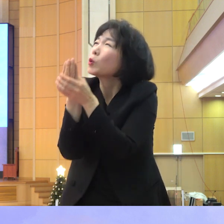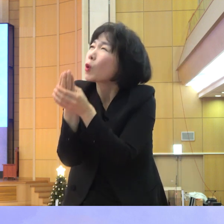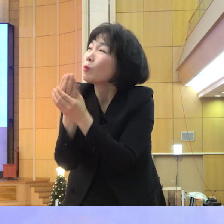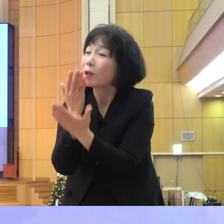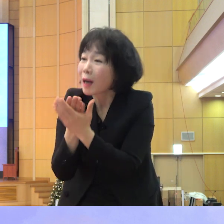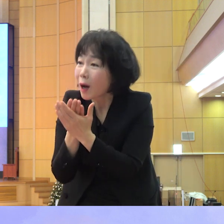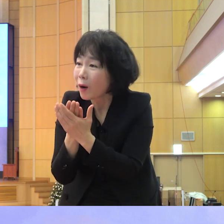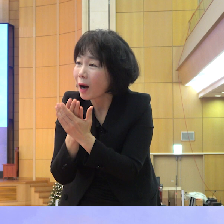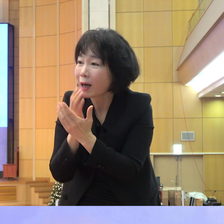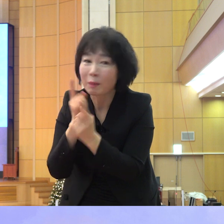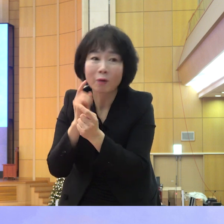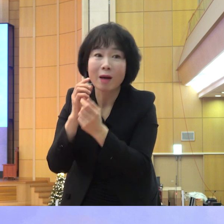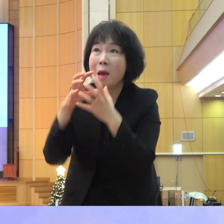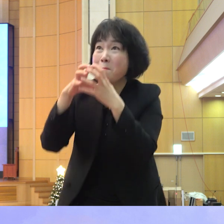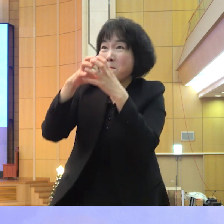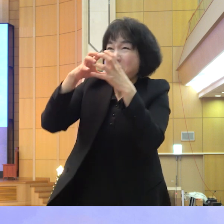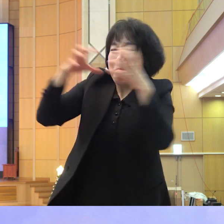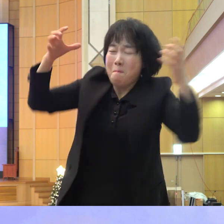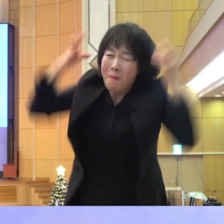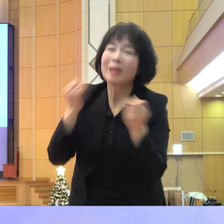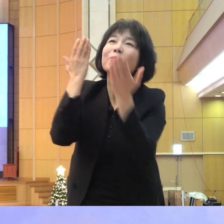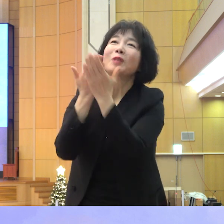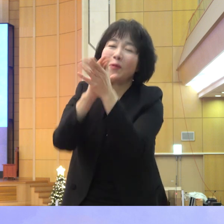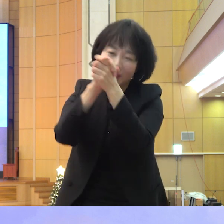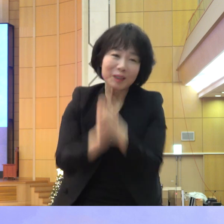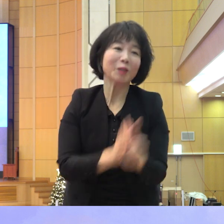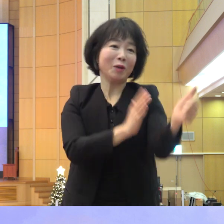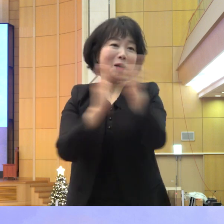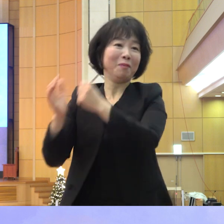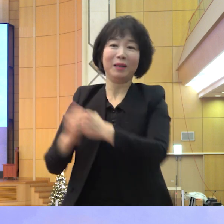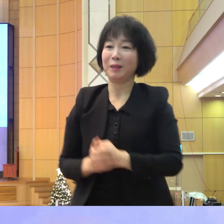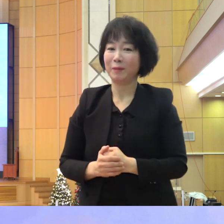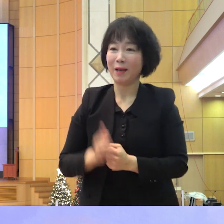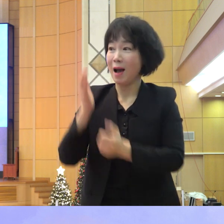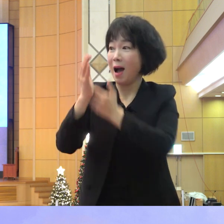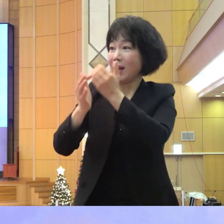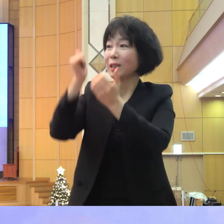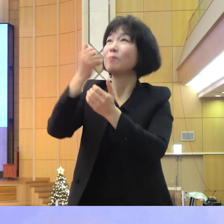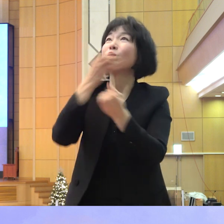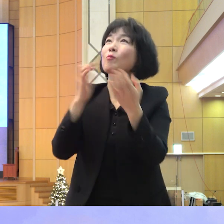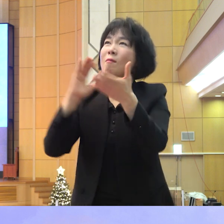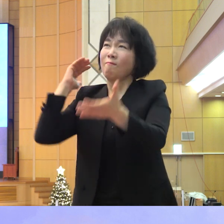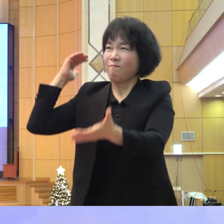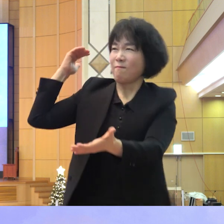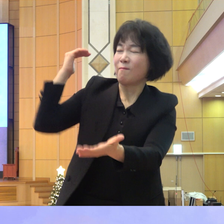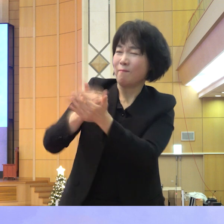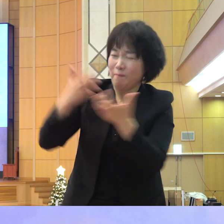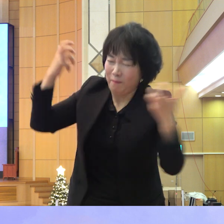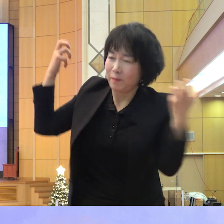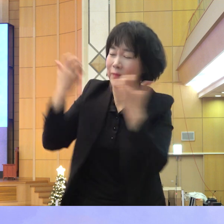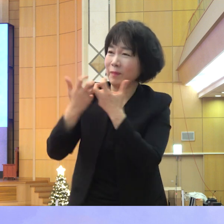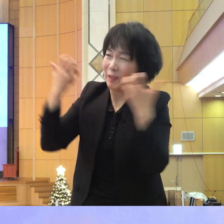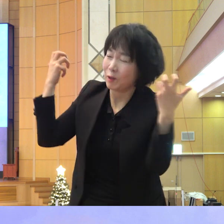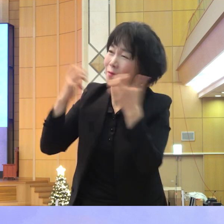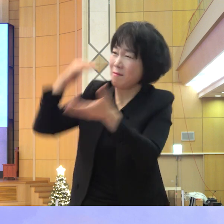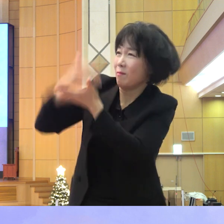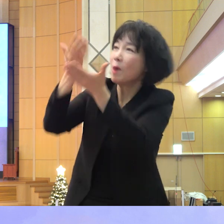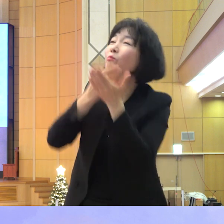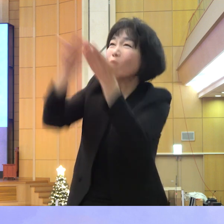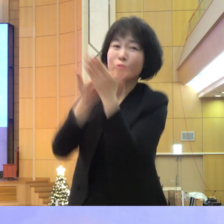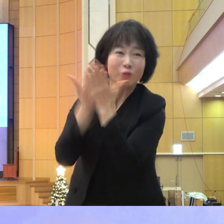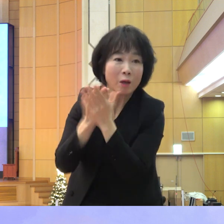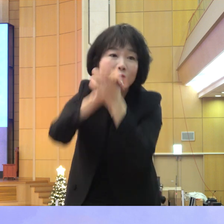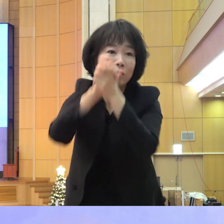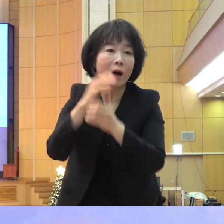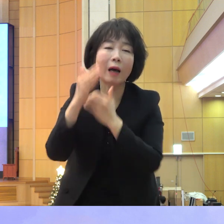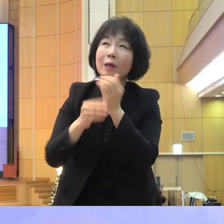돼. 하나님 앞에는 어쨌든 간에 싸울 곳이 없도록 풍성하게 충만하게, 성경은